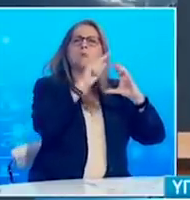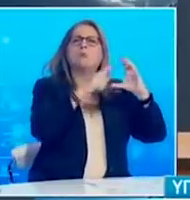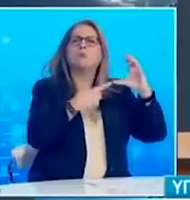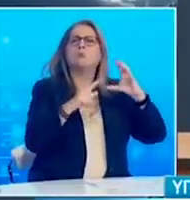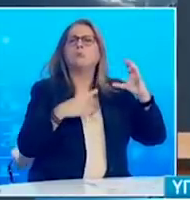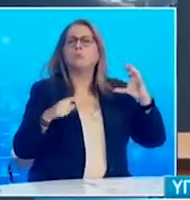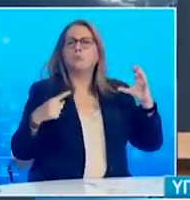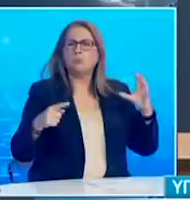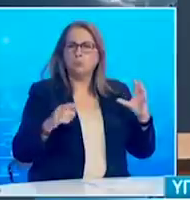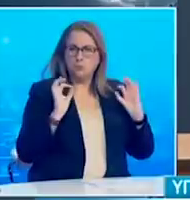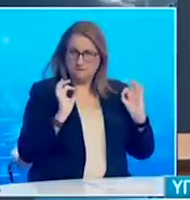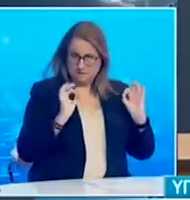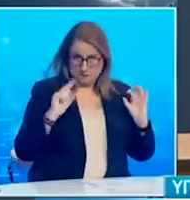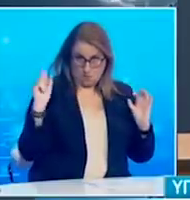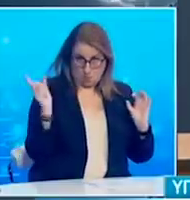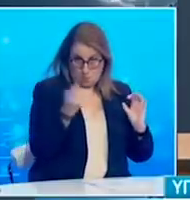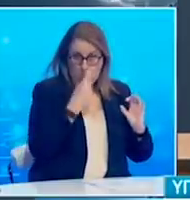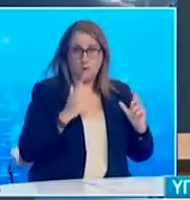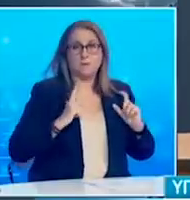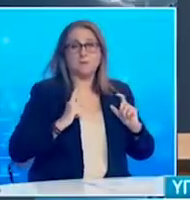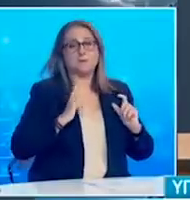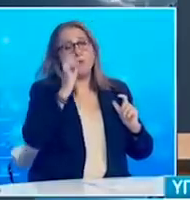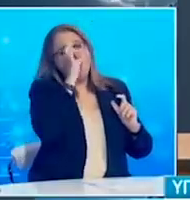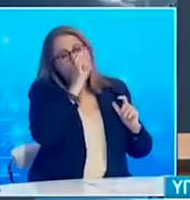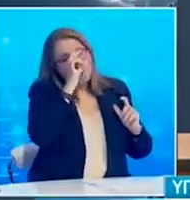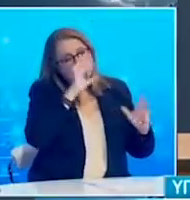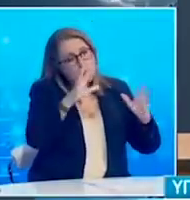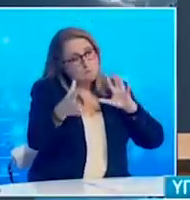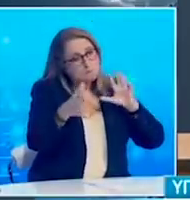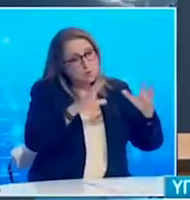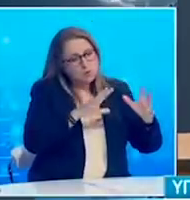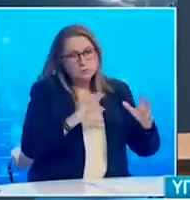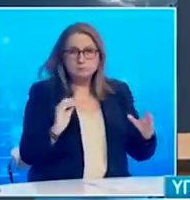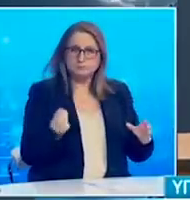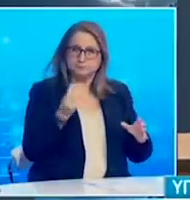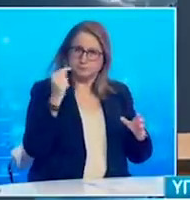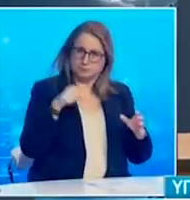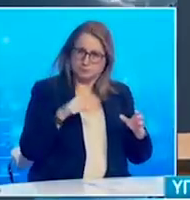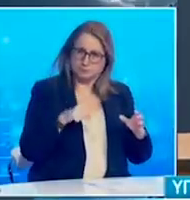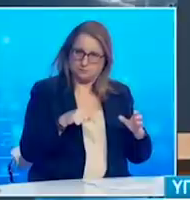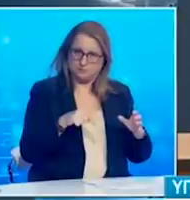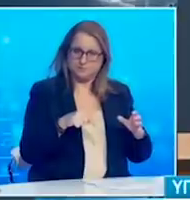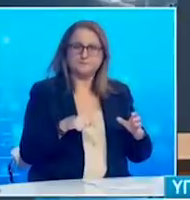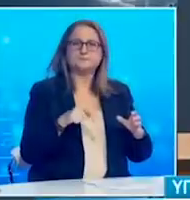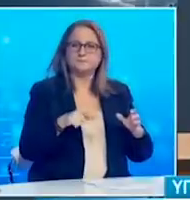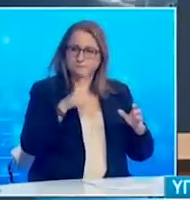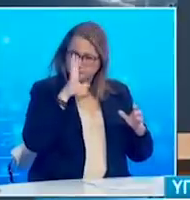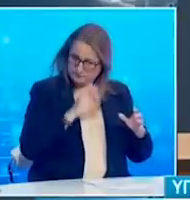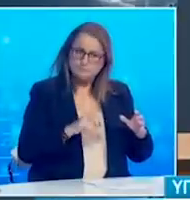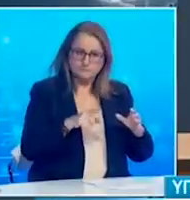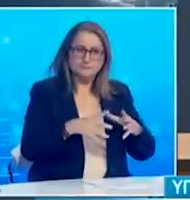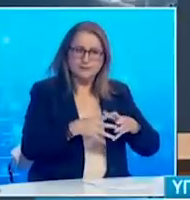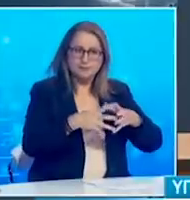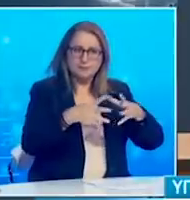όλοι περιμένανε από τον Οκτώβριο και μετά. Υπάρχει μια κινητικότητα και υπάρχει επιδημιολογική έξαρση,